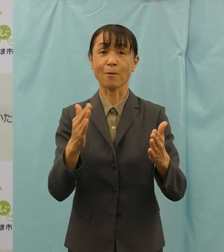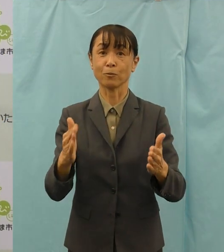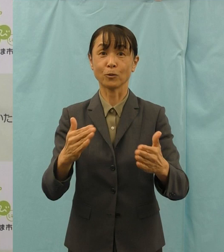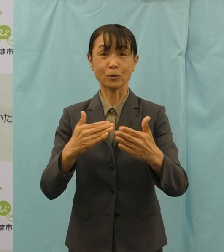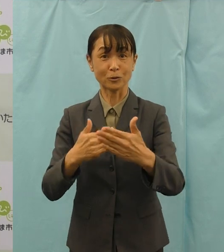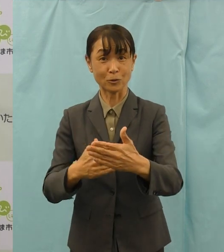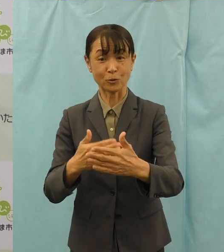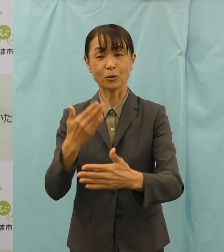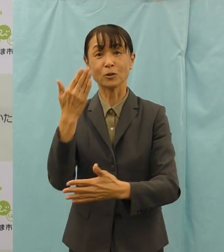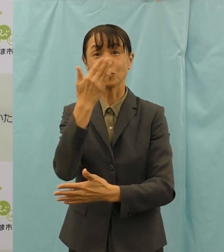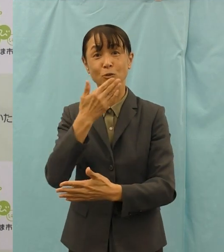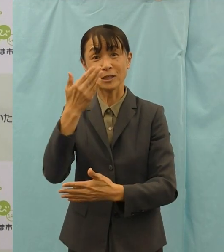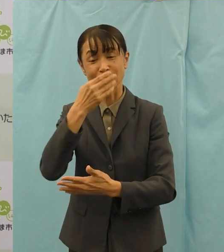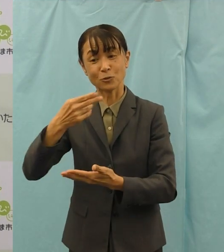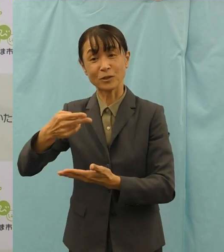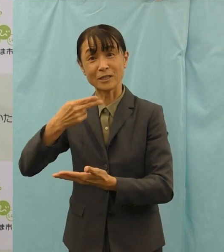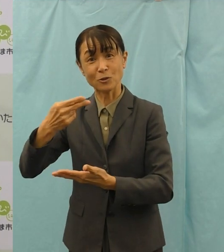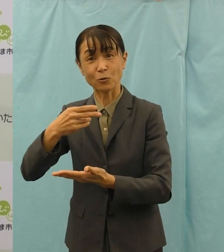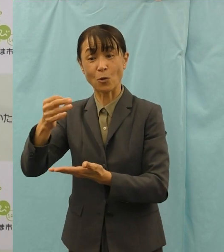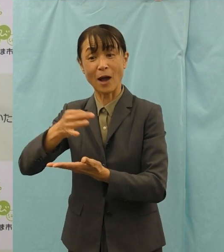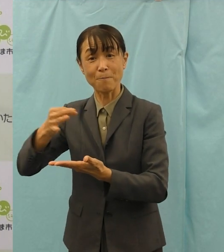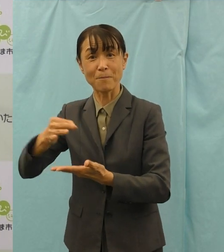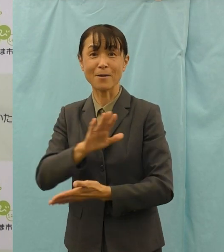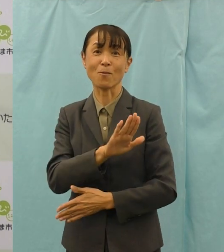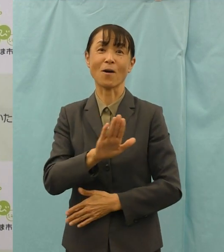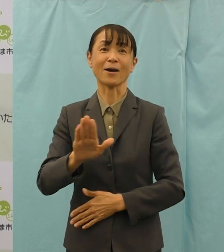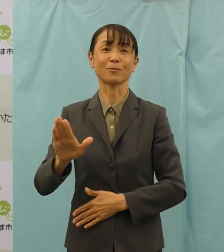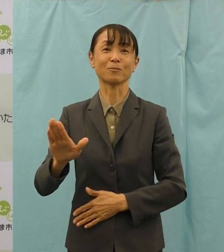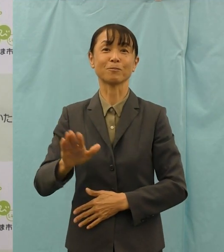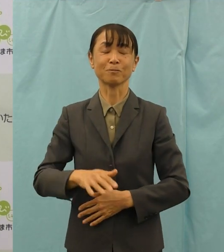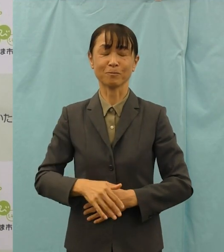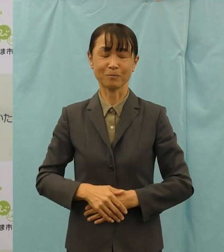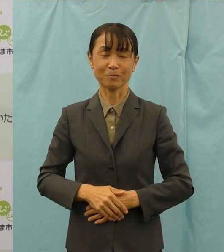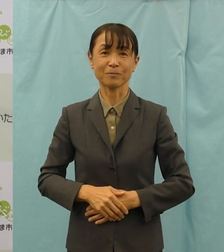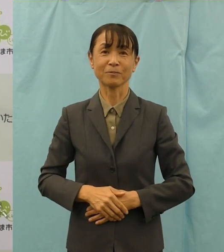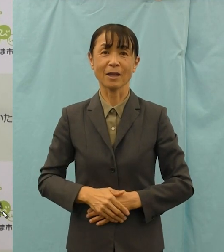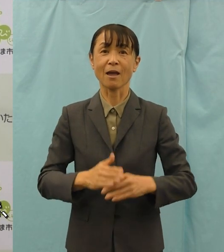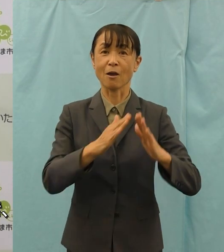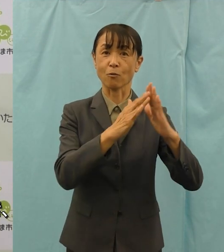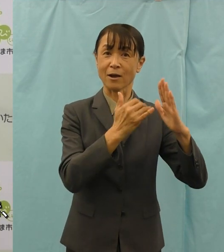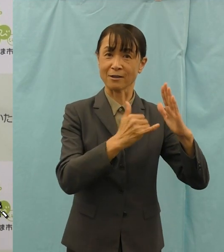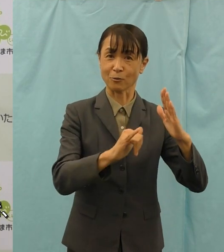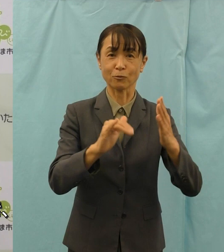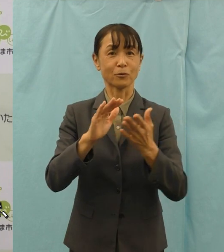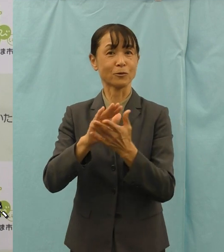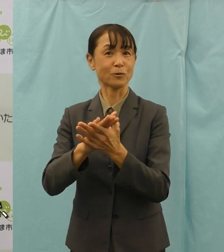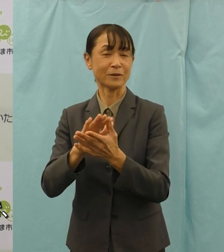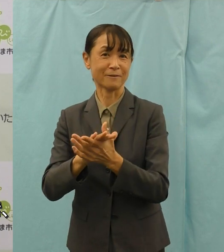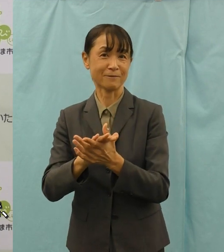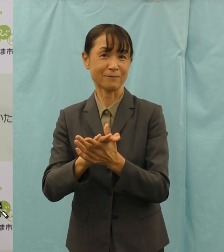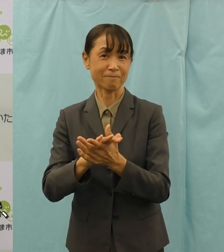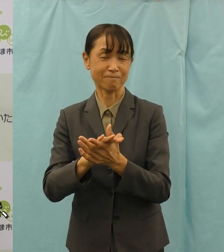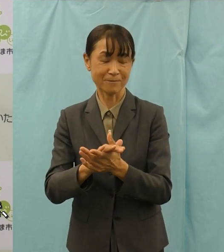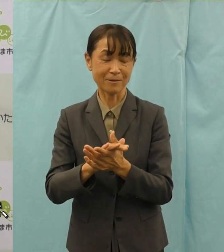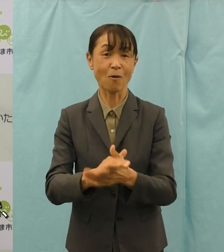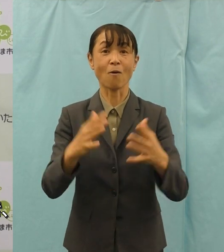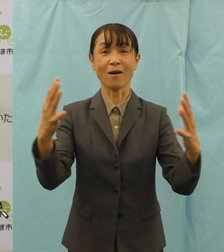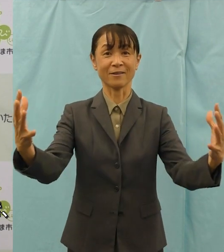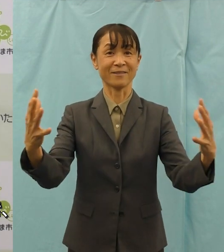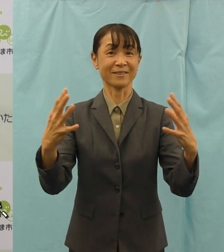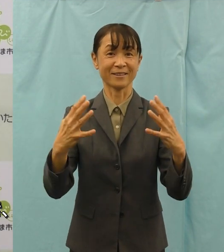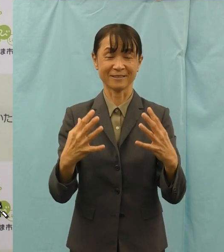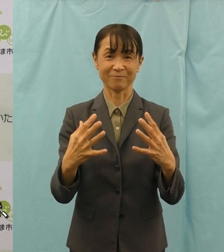験ブース、スイーツ等飲食物の販売も行います。ぜひご家族や友人と